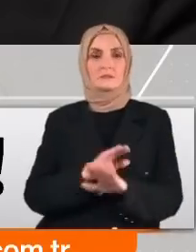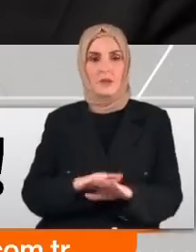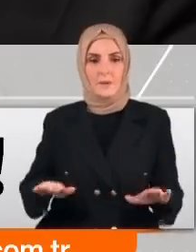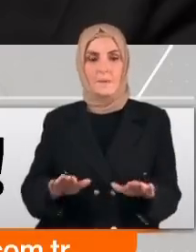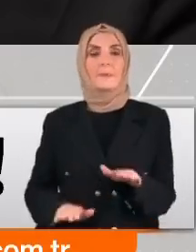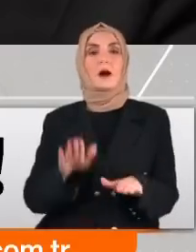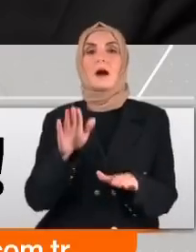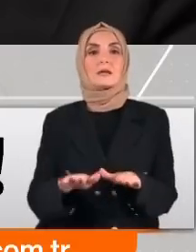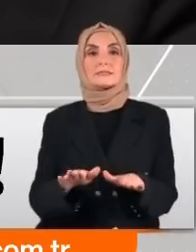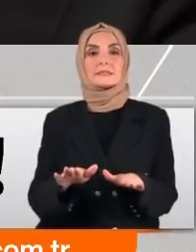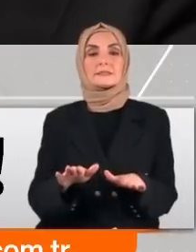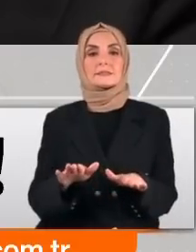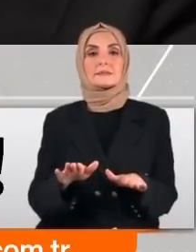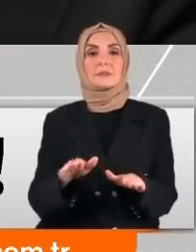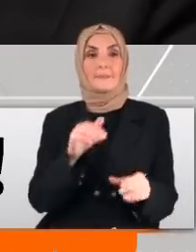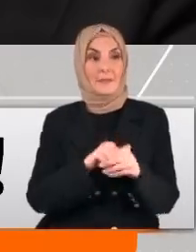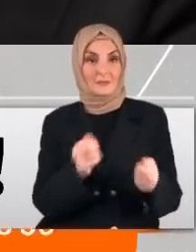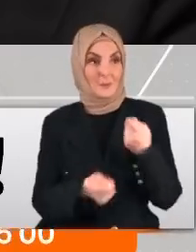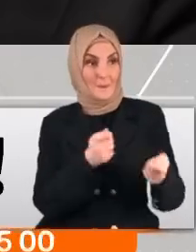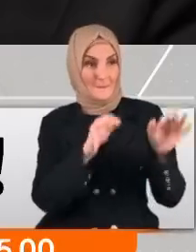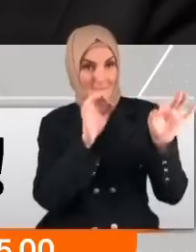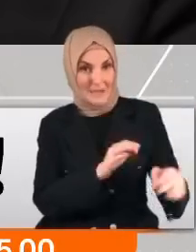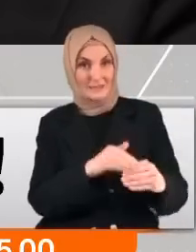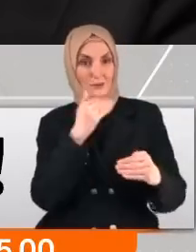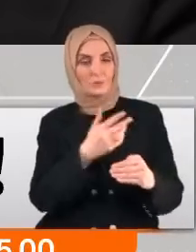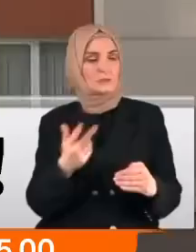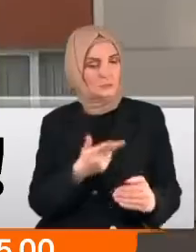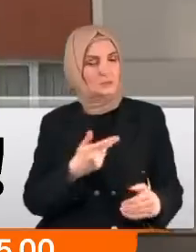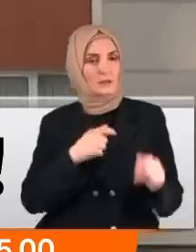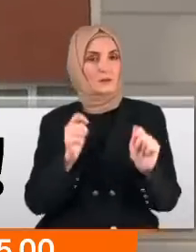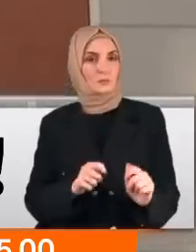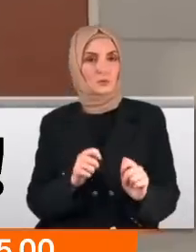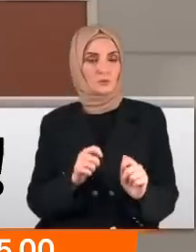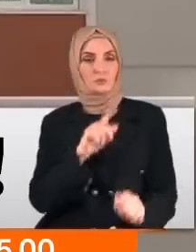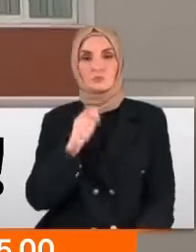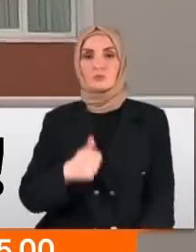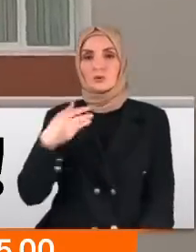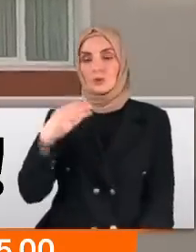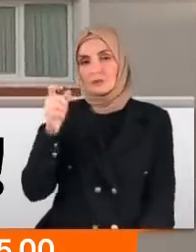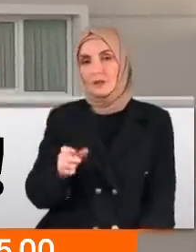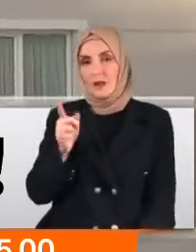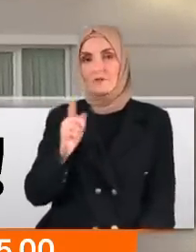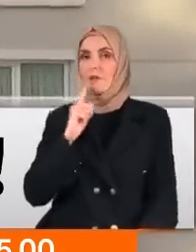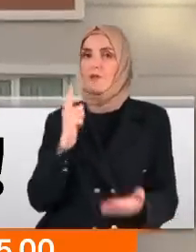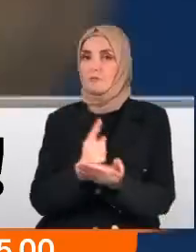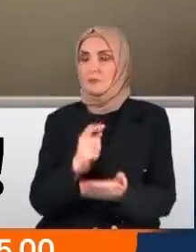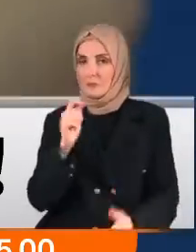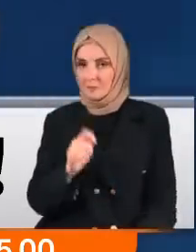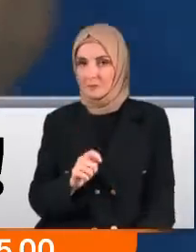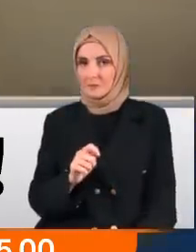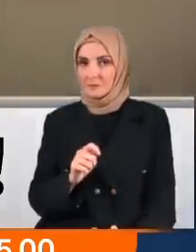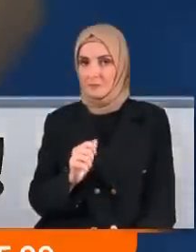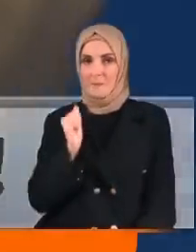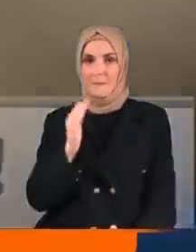Adımımızı parlamento faaliyete geçtikten sonra süratle atacağız. Cumhurbaşkanı Erdoğan talimat vermişti.